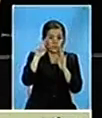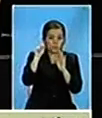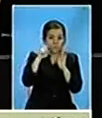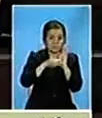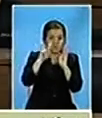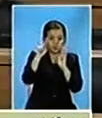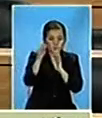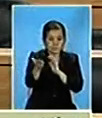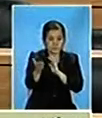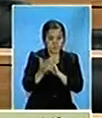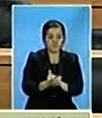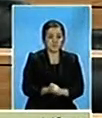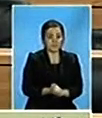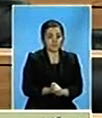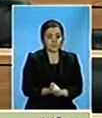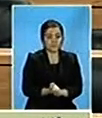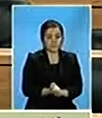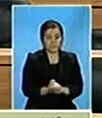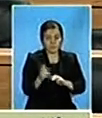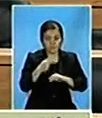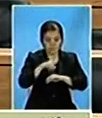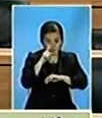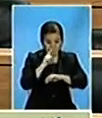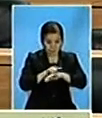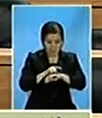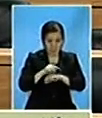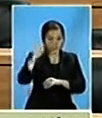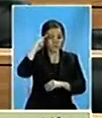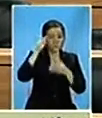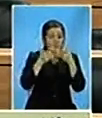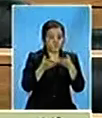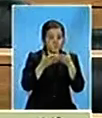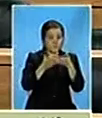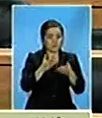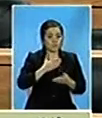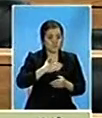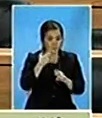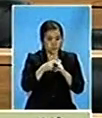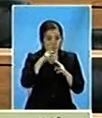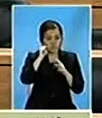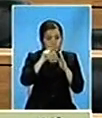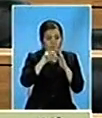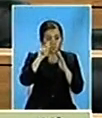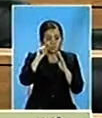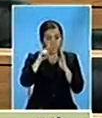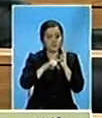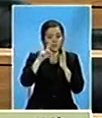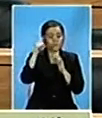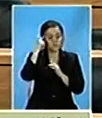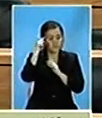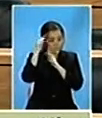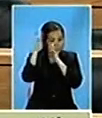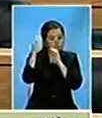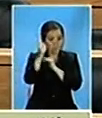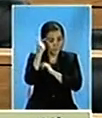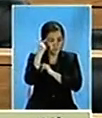ประธานที่เคารพพลเอกสุรศักดิ์เสรุนสมาชิกผู้สภาท่านประธานครับผมก็เข้าใจความหวังดีนะครับของท่านกรร